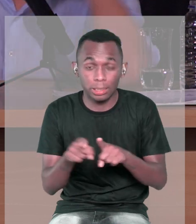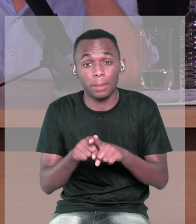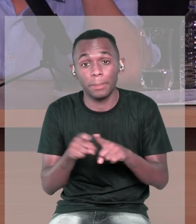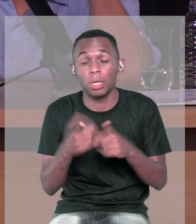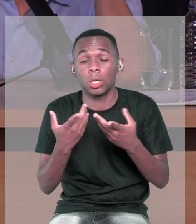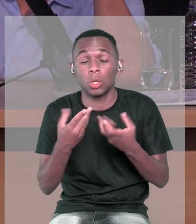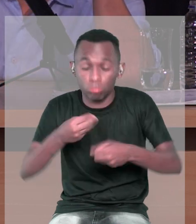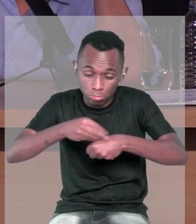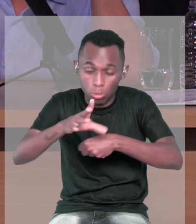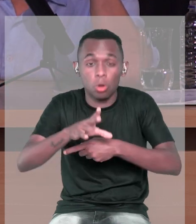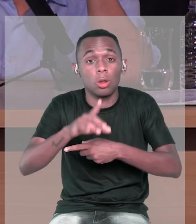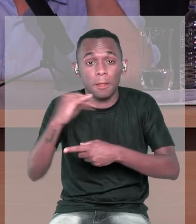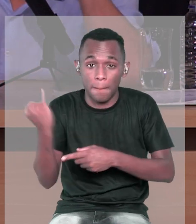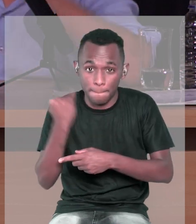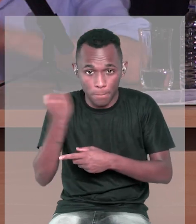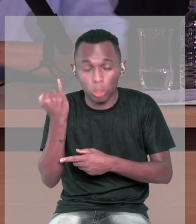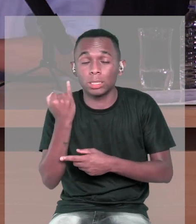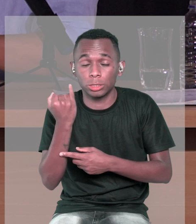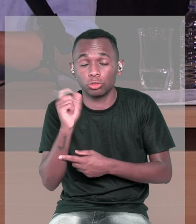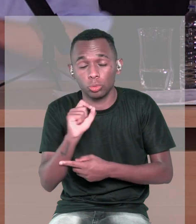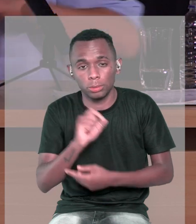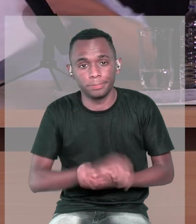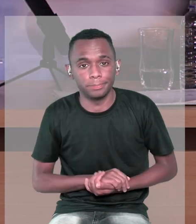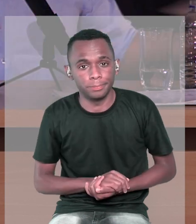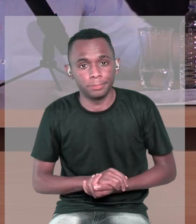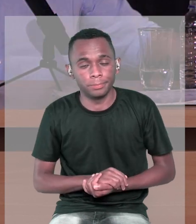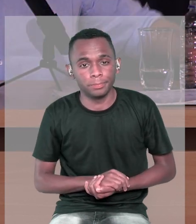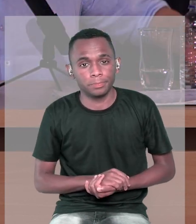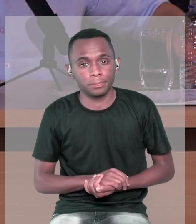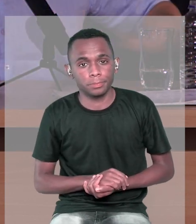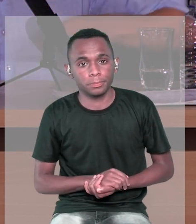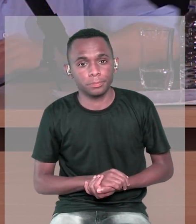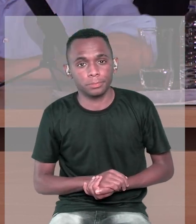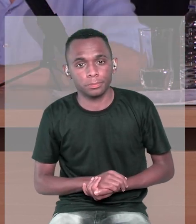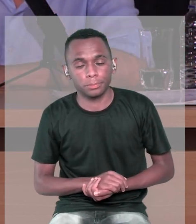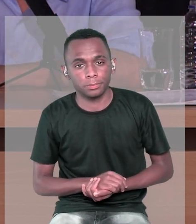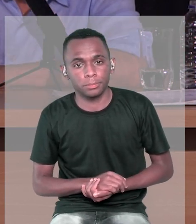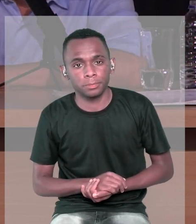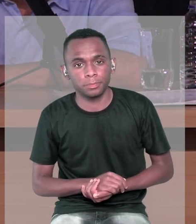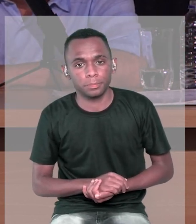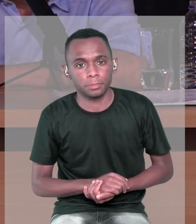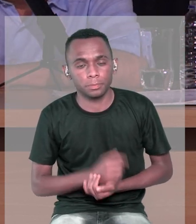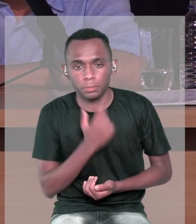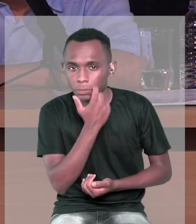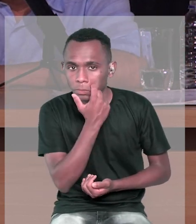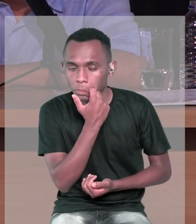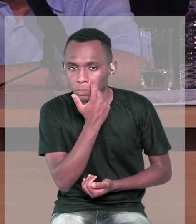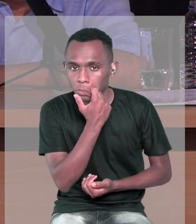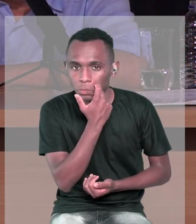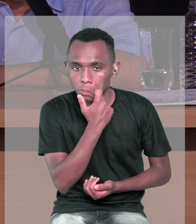coisa precisa e última, bem importante. Je ne suis pas en train de